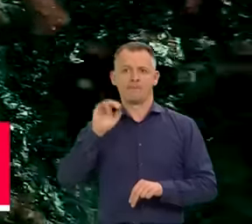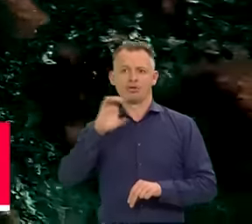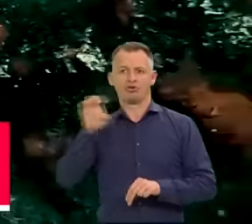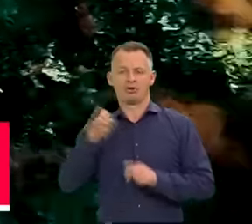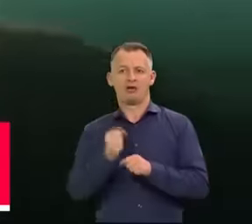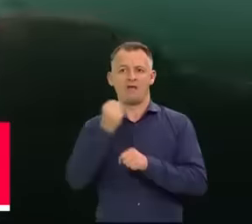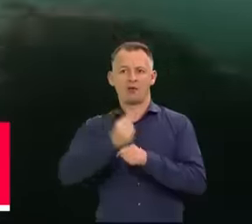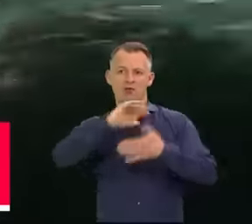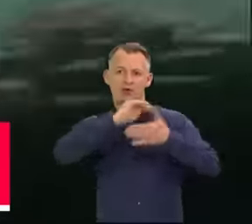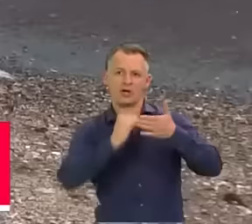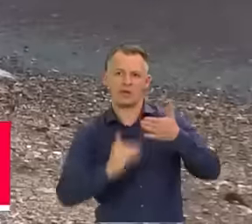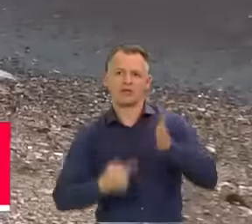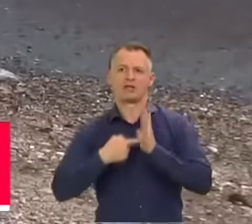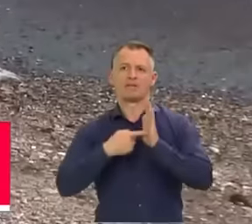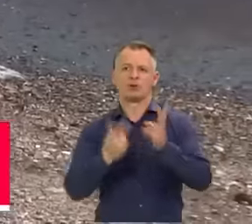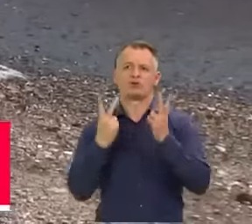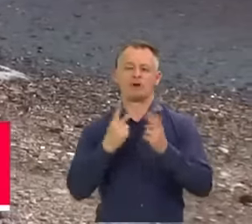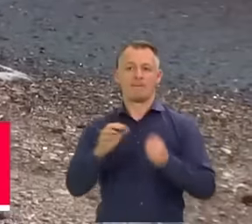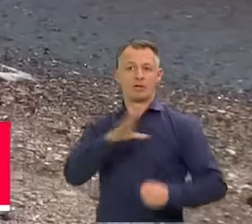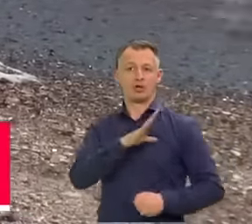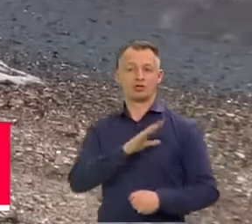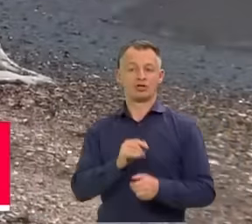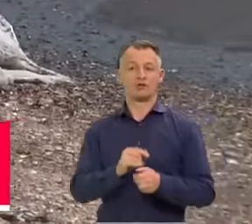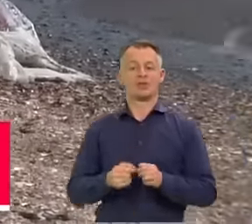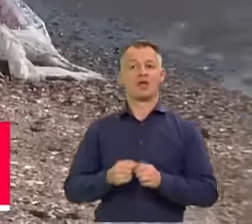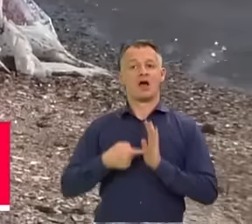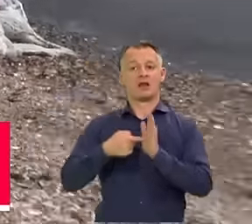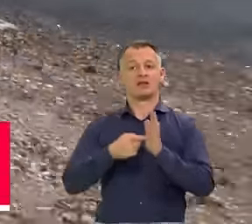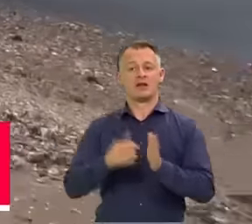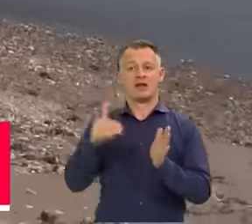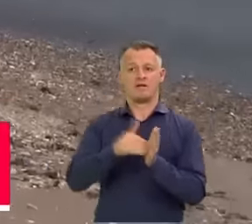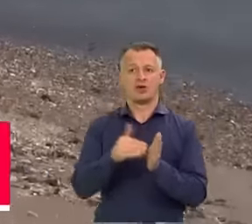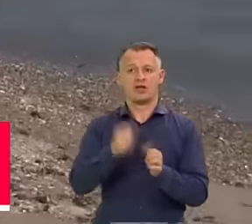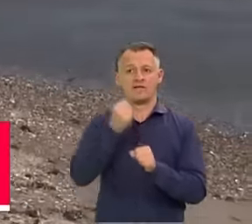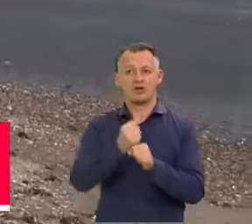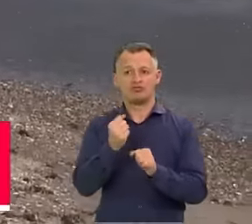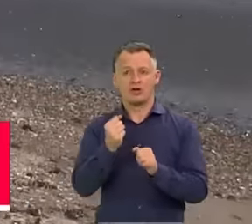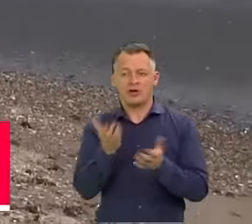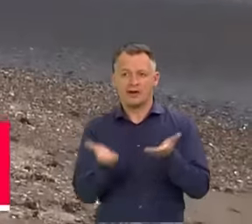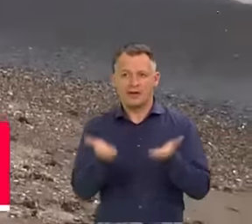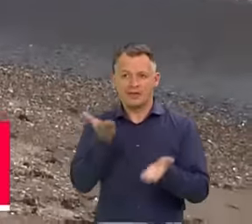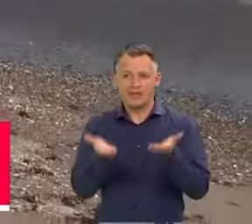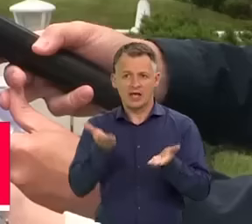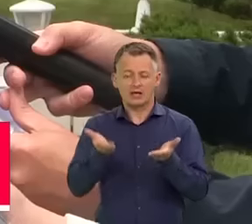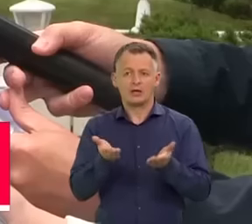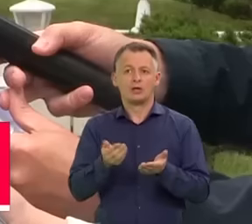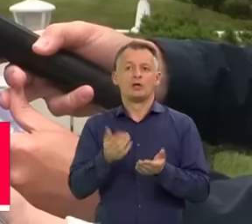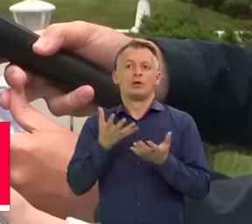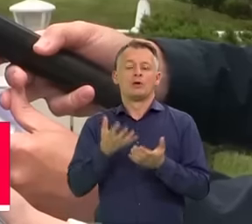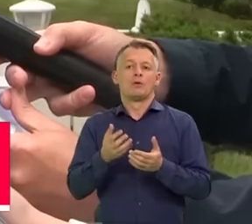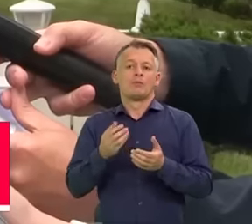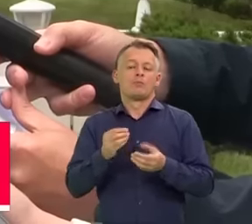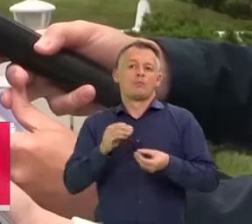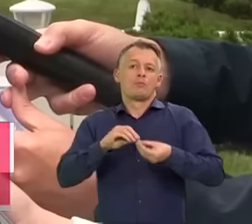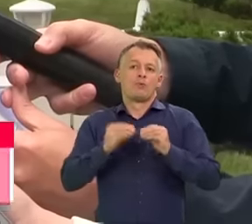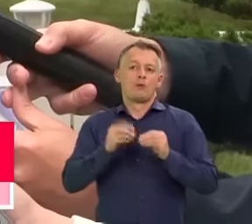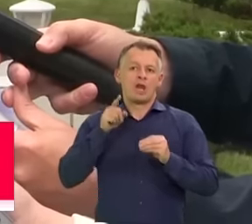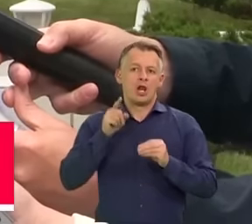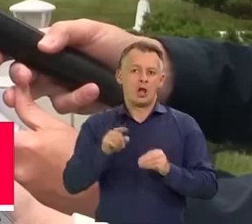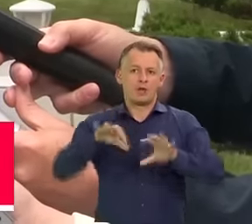actualizează principalele pericole și evidențiază nevoia de a cântări cu atenție efectul lor cumulat. Avem tendințe